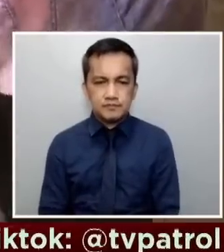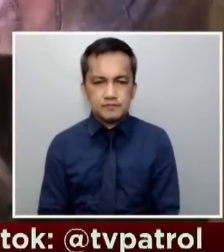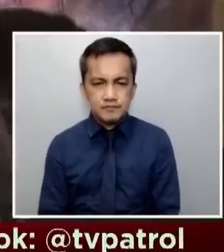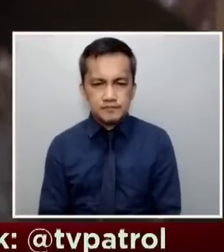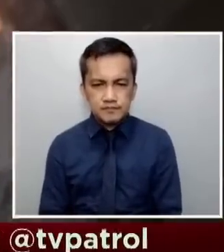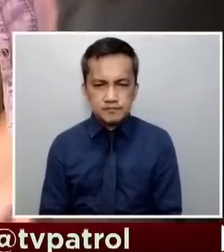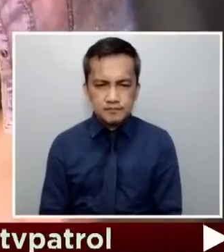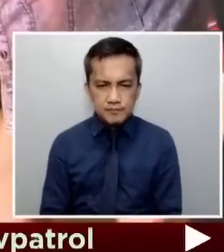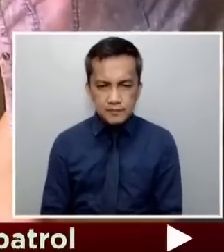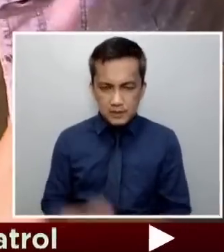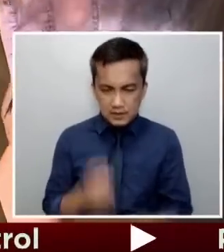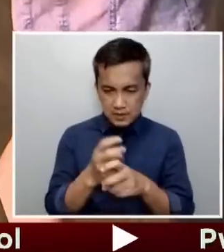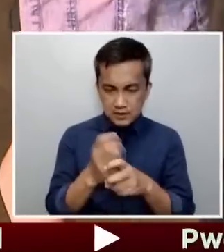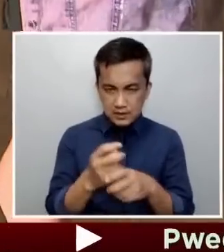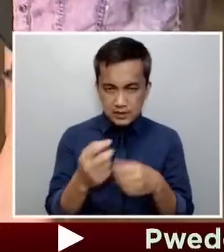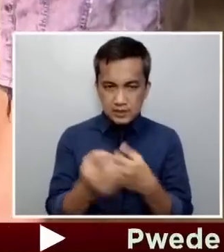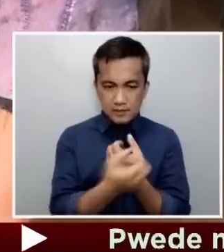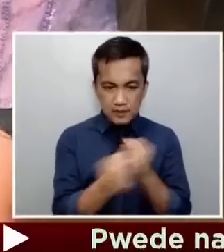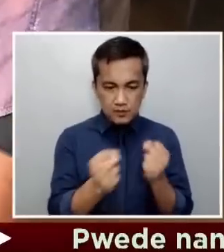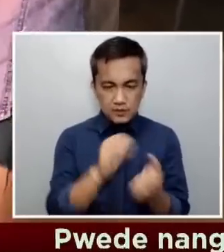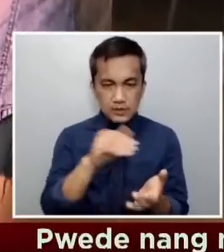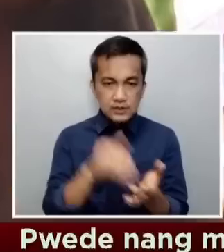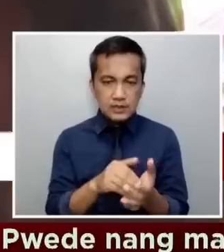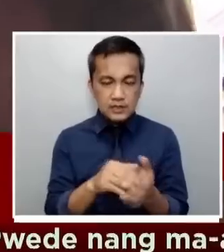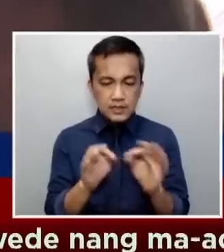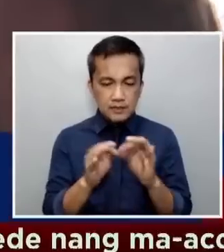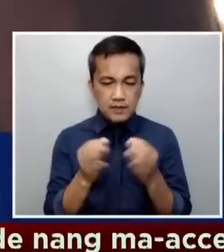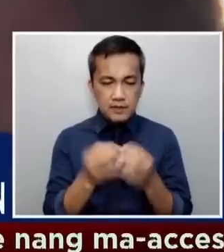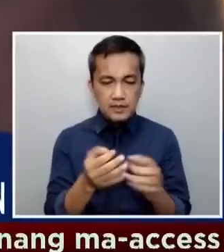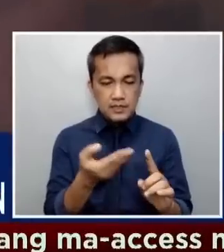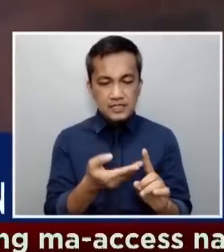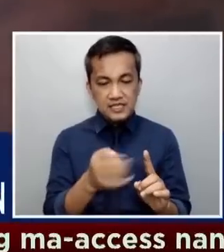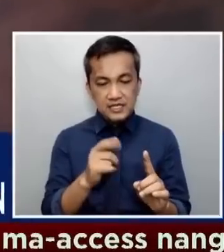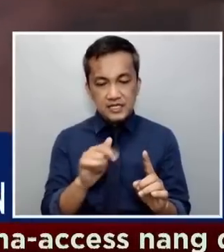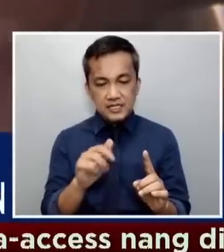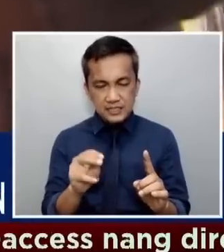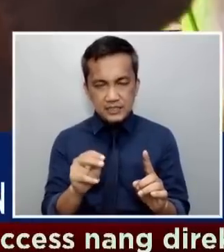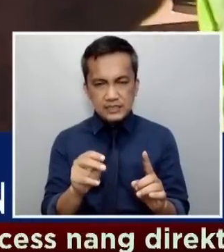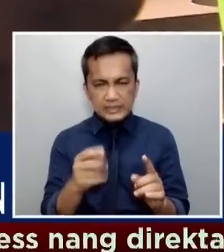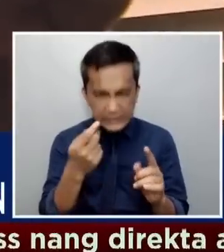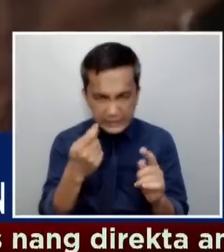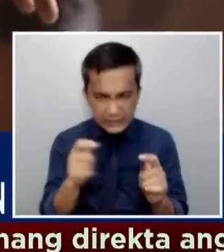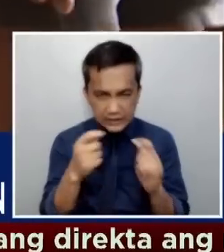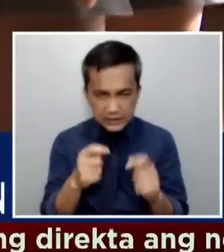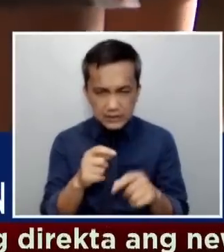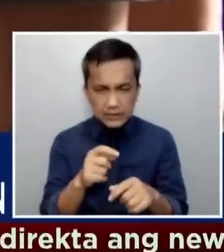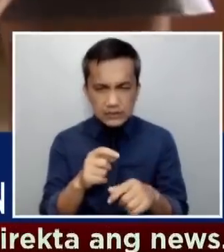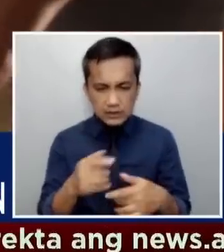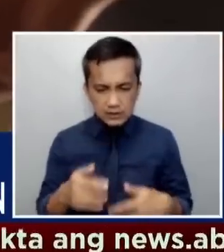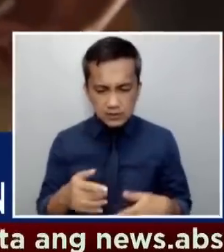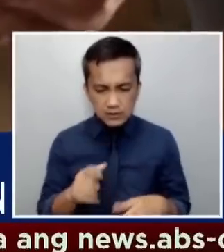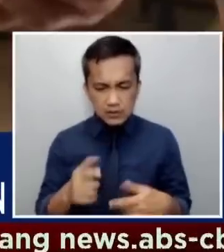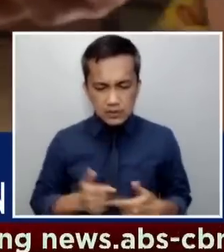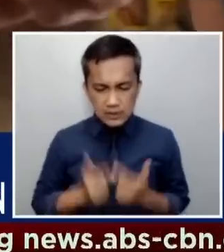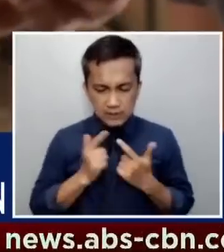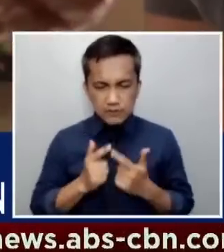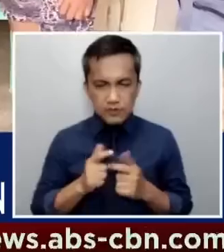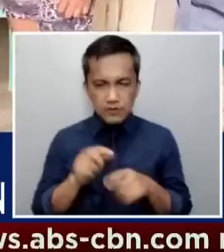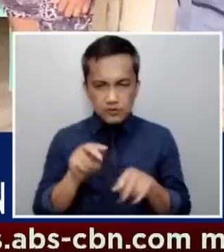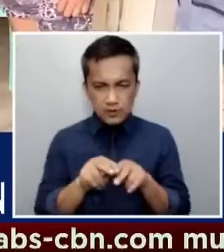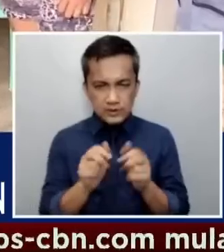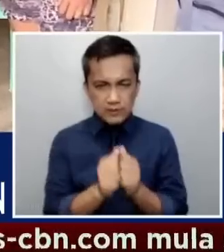Hirap man sa evacuation center ang pamilya ni Gretchen, pinipilit pa rin nilang mamuhay ng normal kasama ang